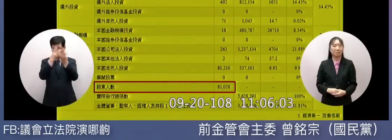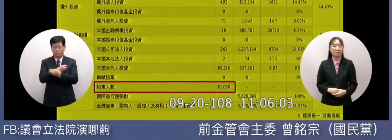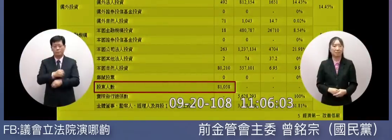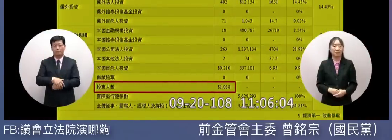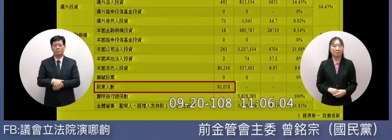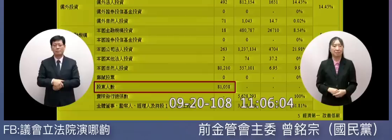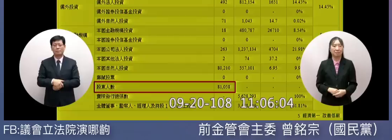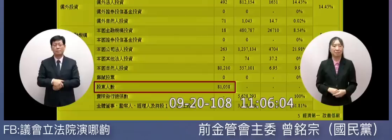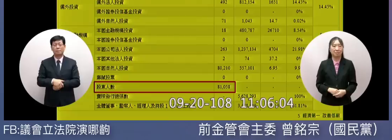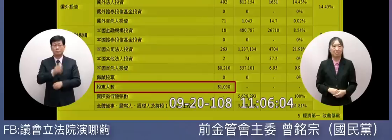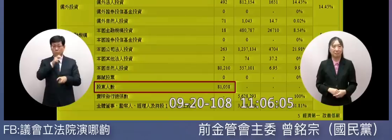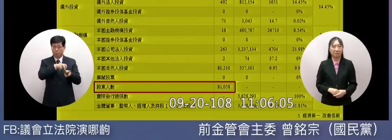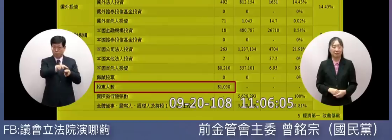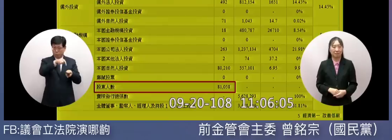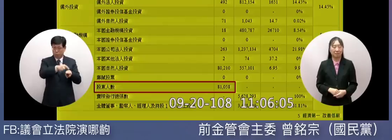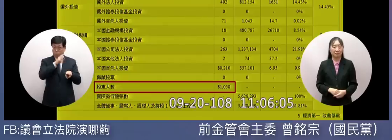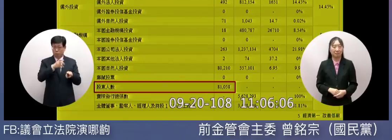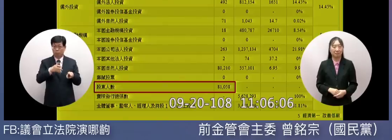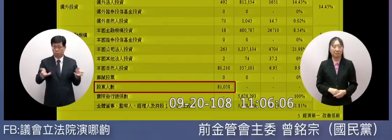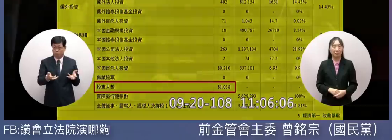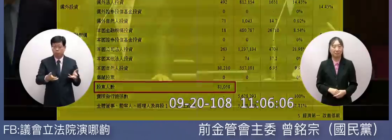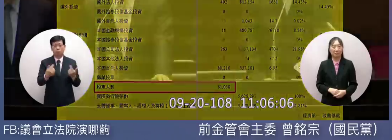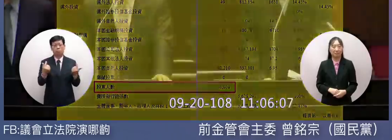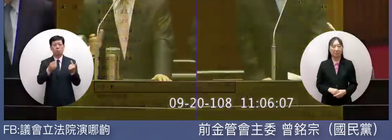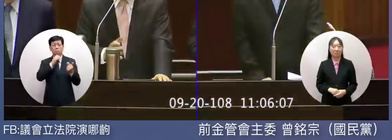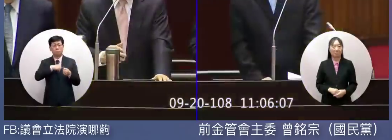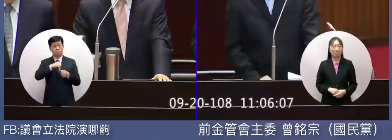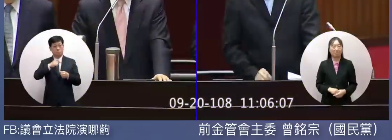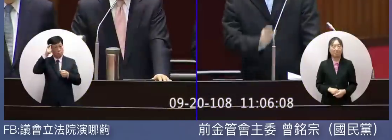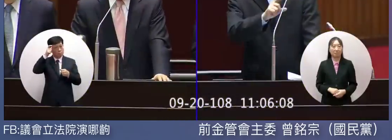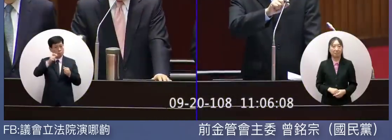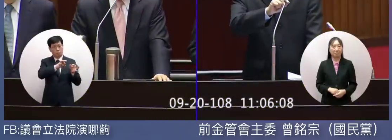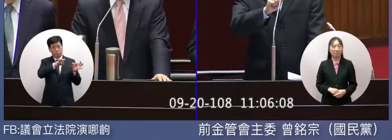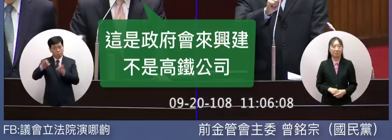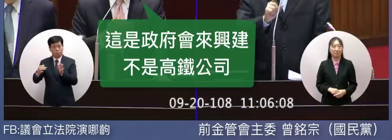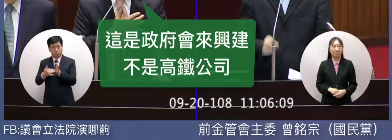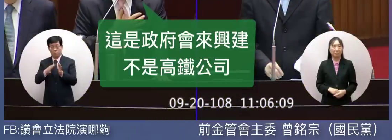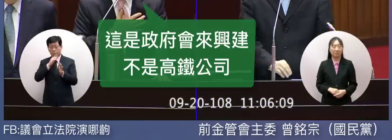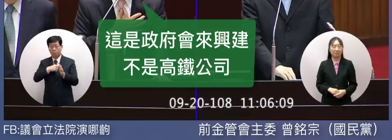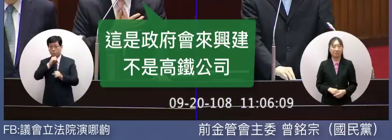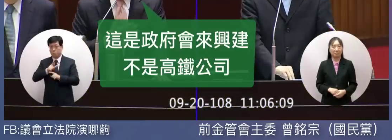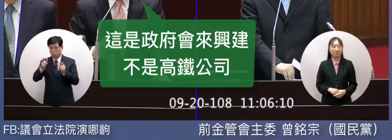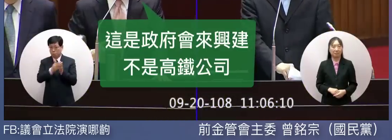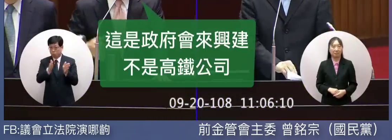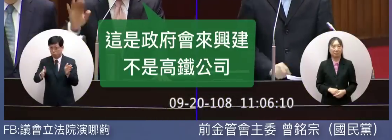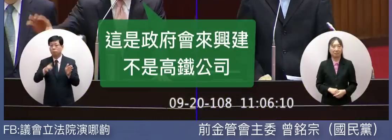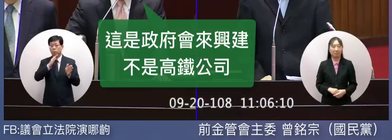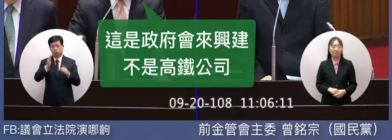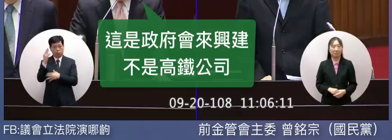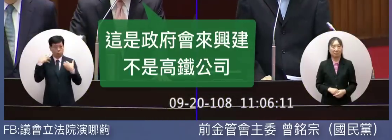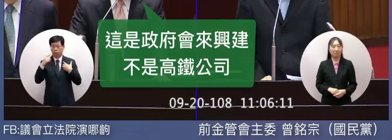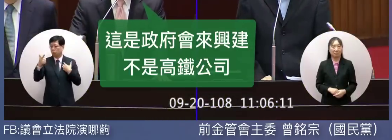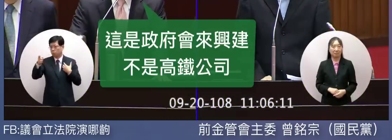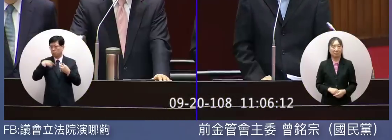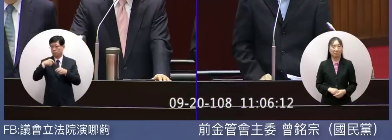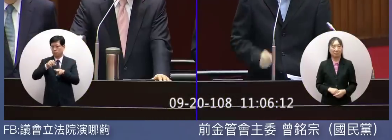了。轨道的新建，尤其是从高雄延伸到屏东，这是政府会来新建，不是